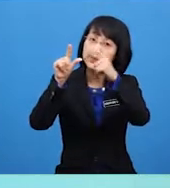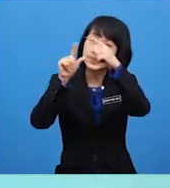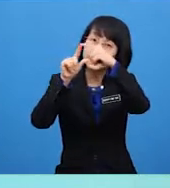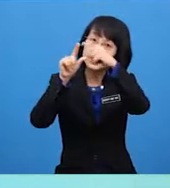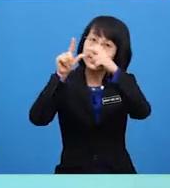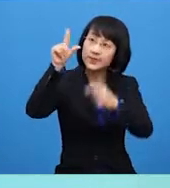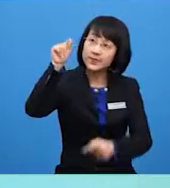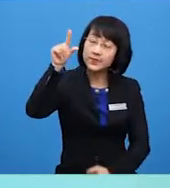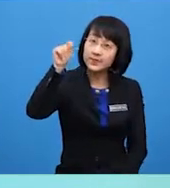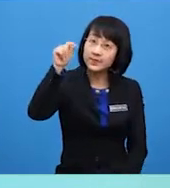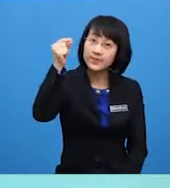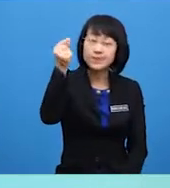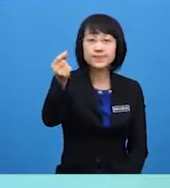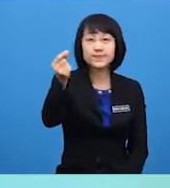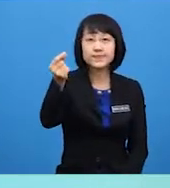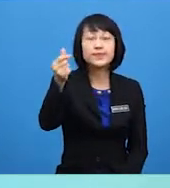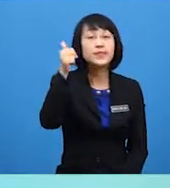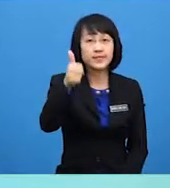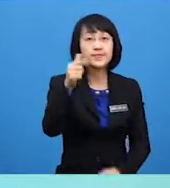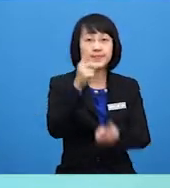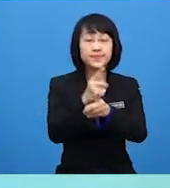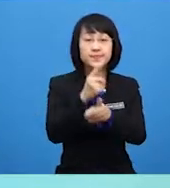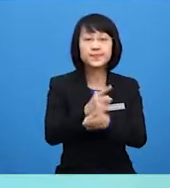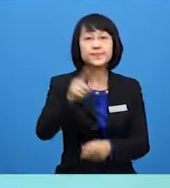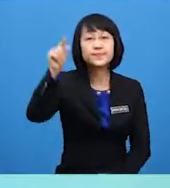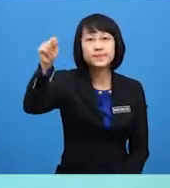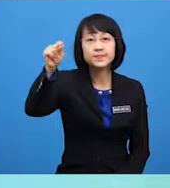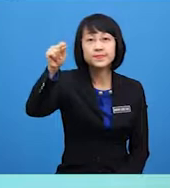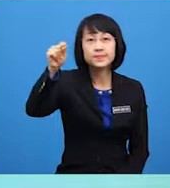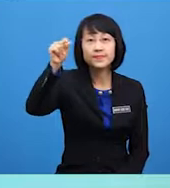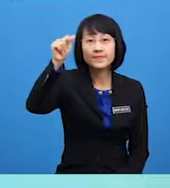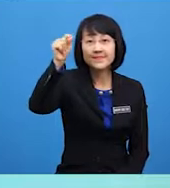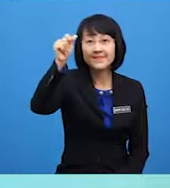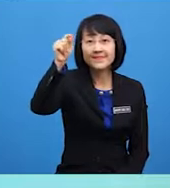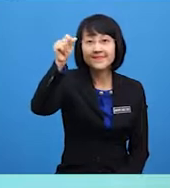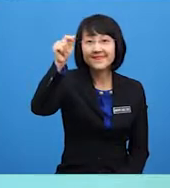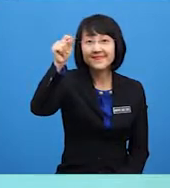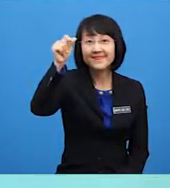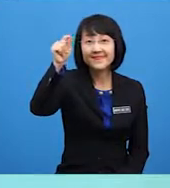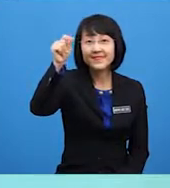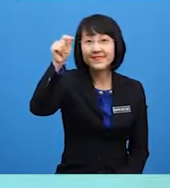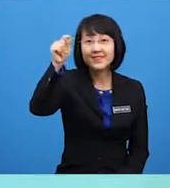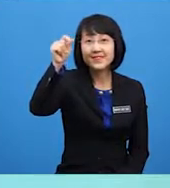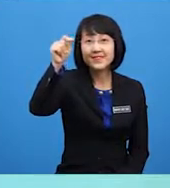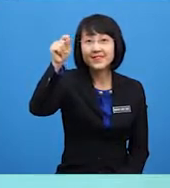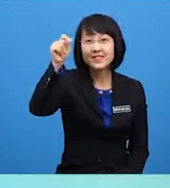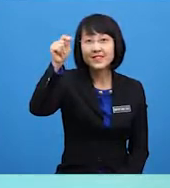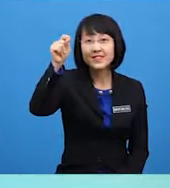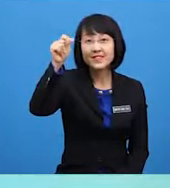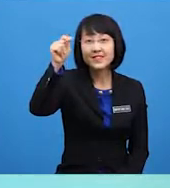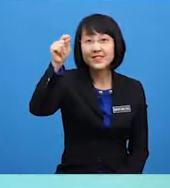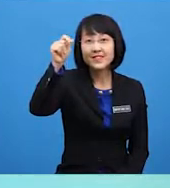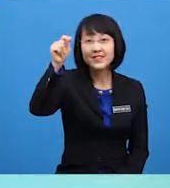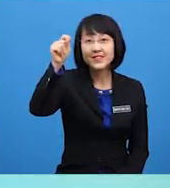telunjuk. Ya, begitu. Kemudian, gentilkan kertas tersebut sehingga